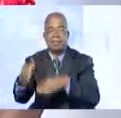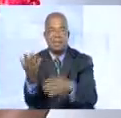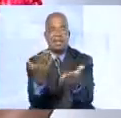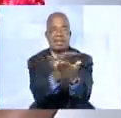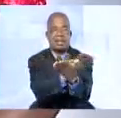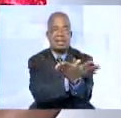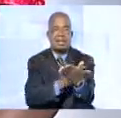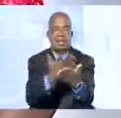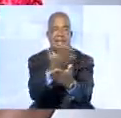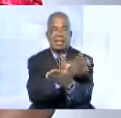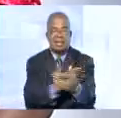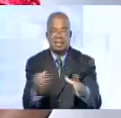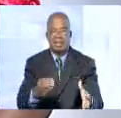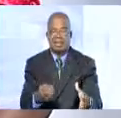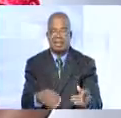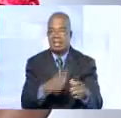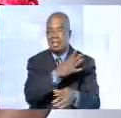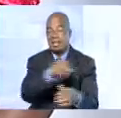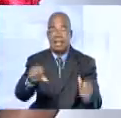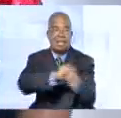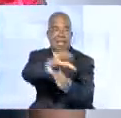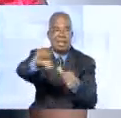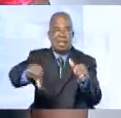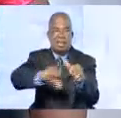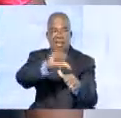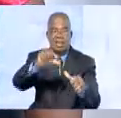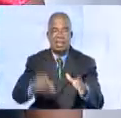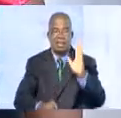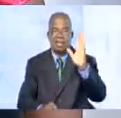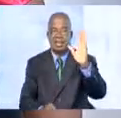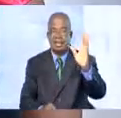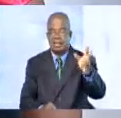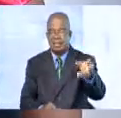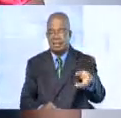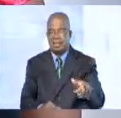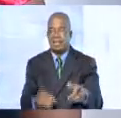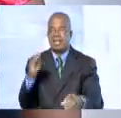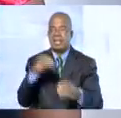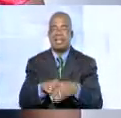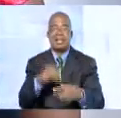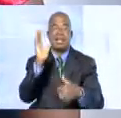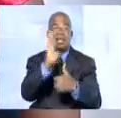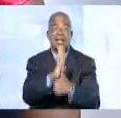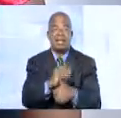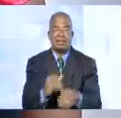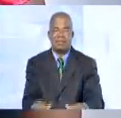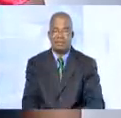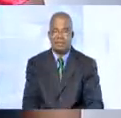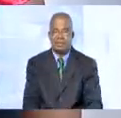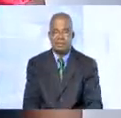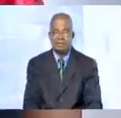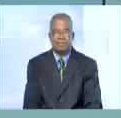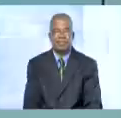pelouse, mais aussi les alentours de la pelouse. Sébastien Ognien est allé au stade Félix Houphouët-Boigny pour constater de